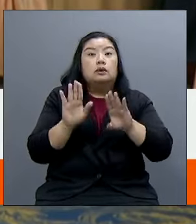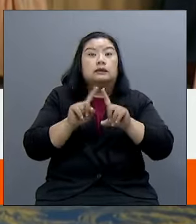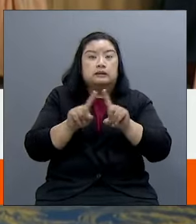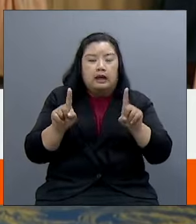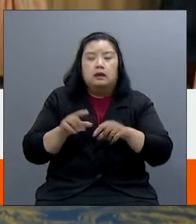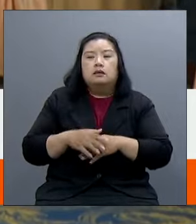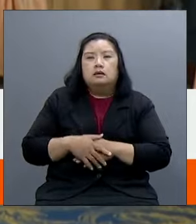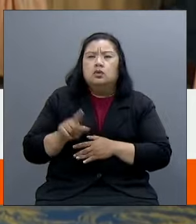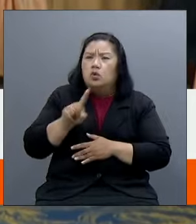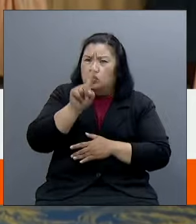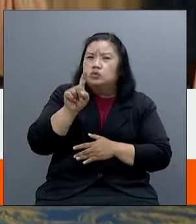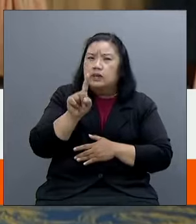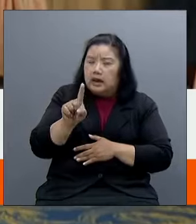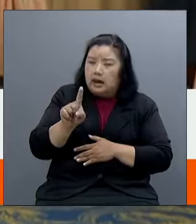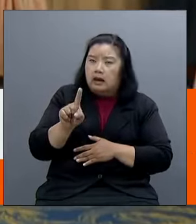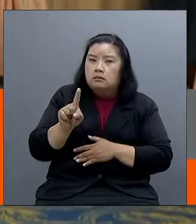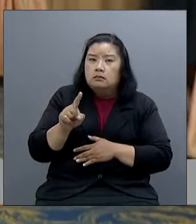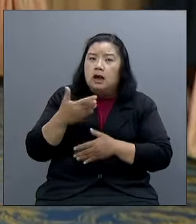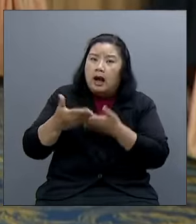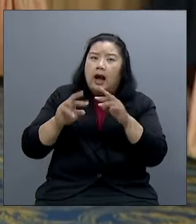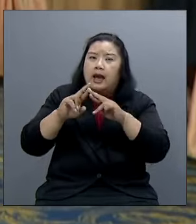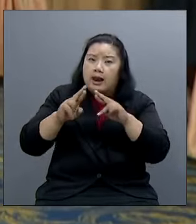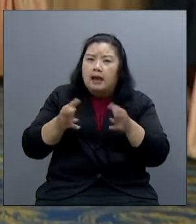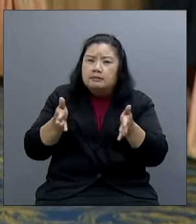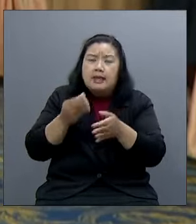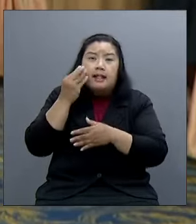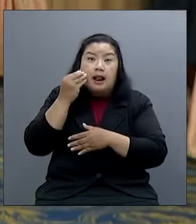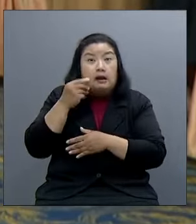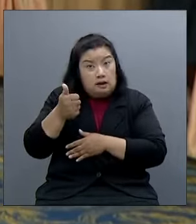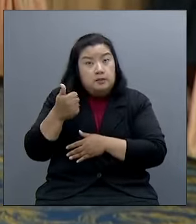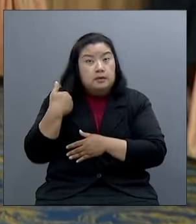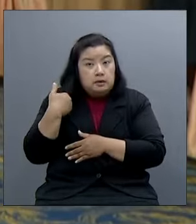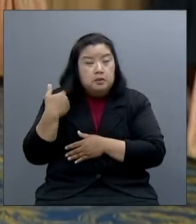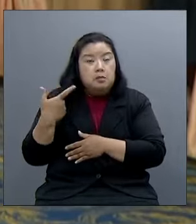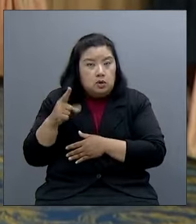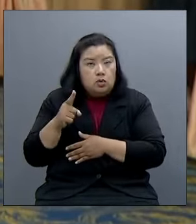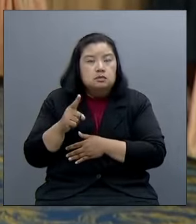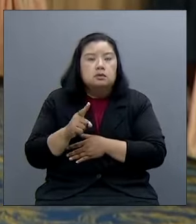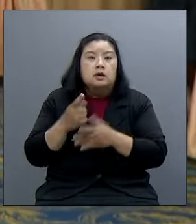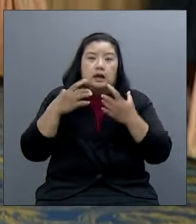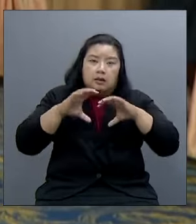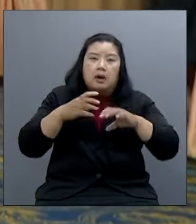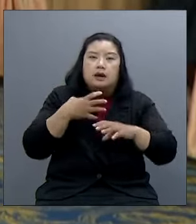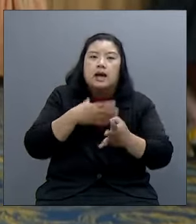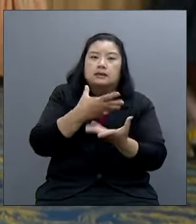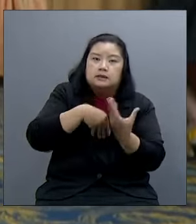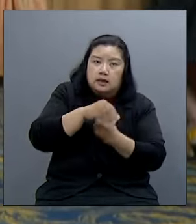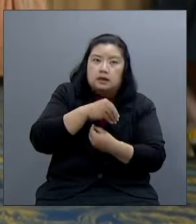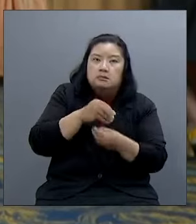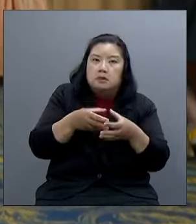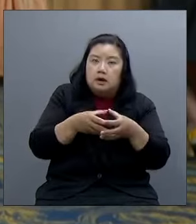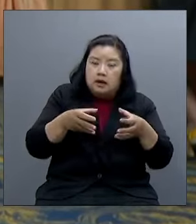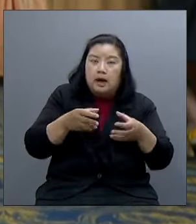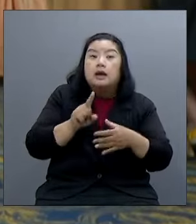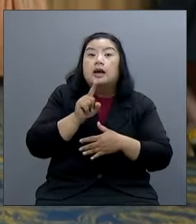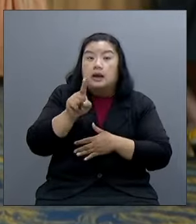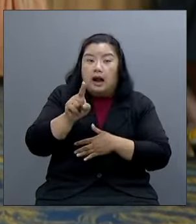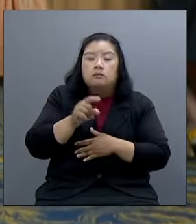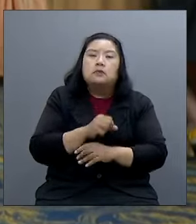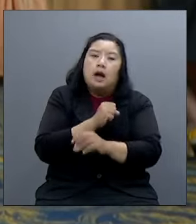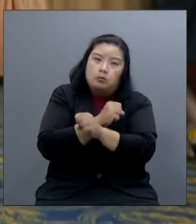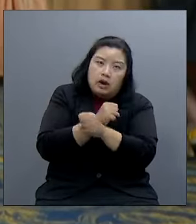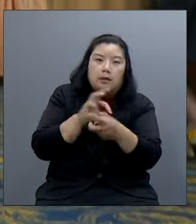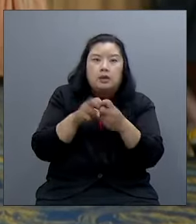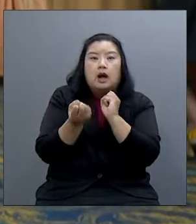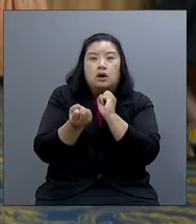ล้วรายเล็กจะได้ประโยชน์ด้วยหรือไม่ในขณะเดียวกันเมื่อรัฐบาลต้องการกระตุ้นเศรษฐกิจด้วยวิธีการนี้มาตรการในการป้องกันและลดผลกระทบด้